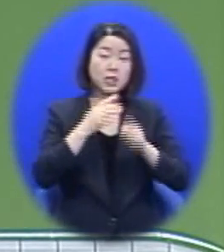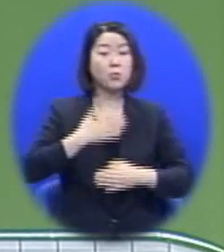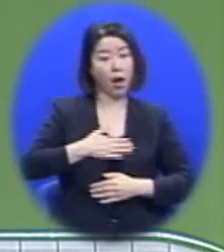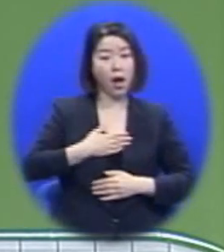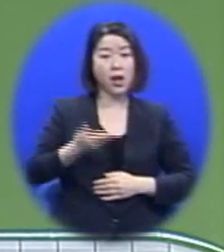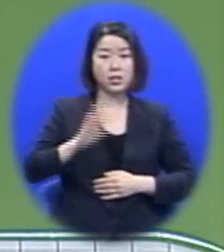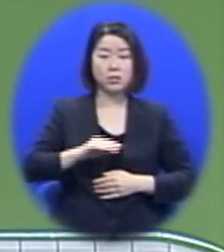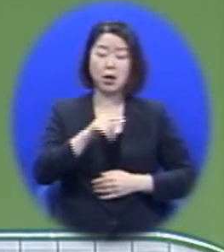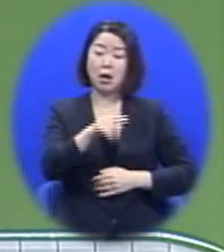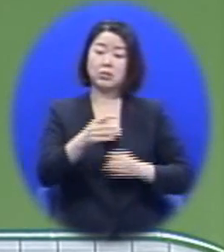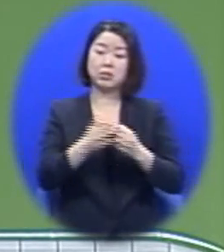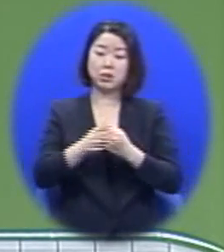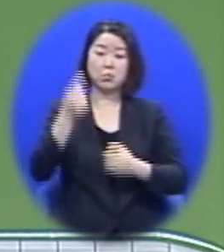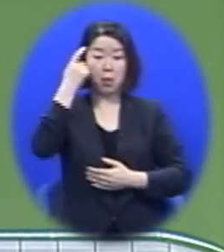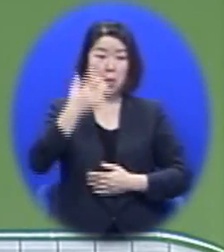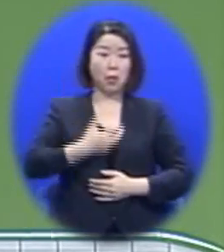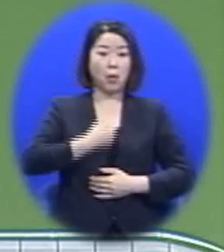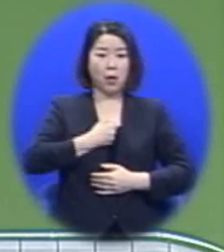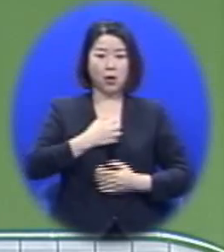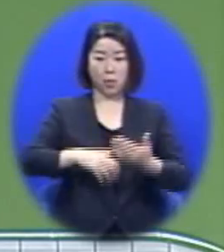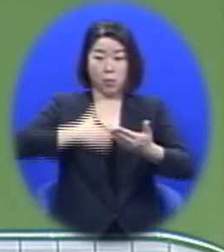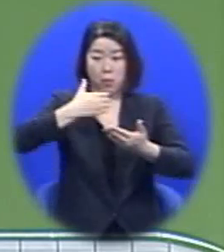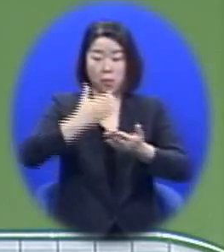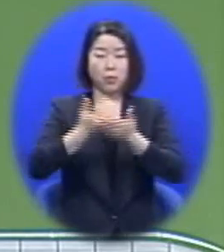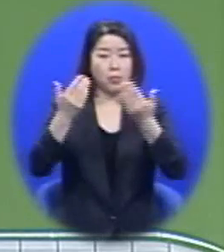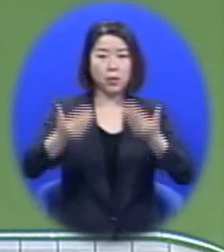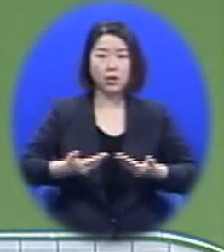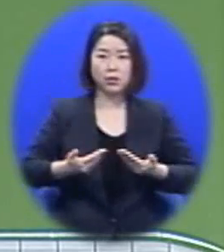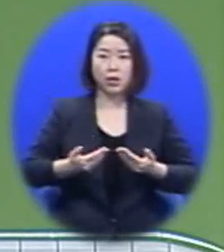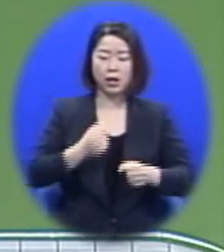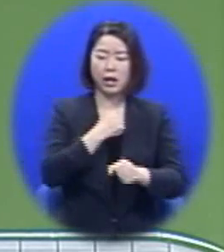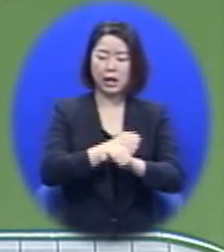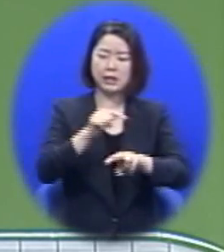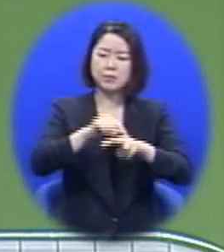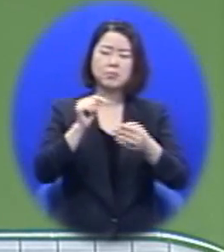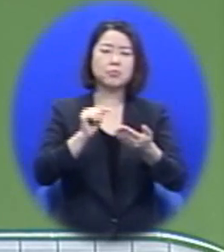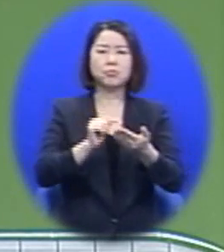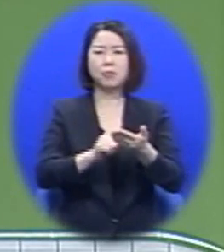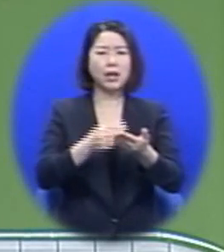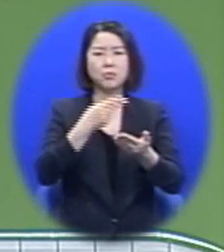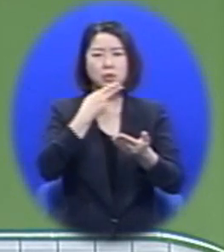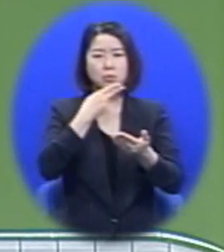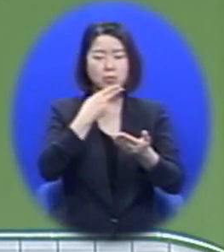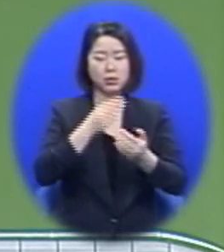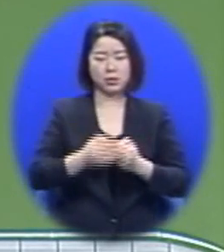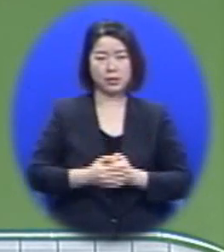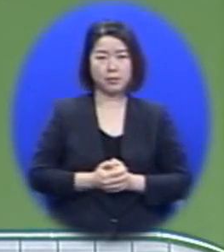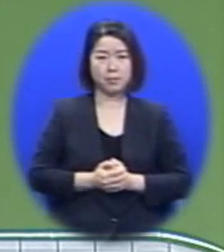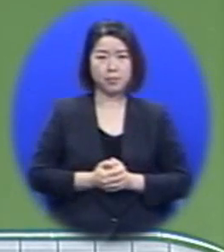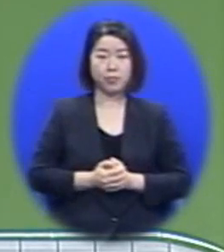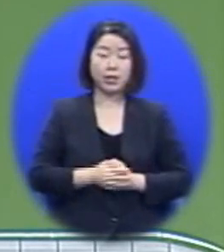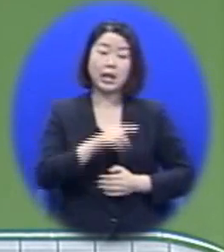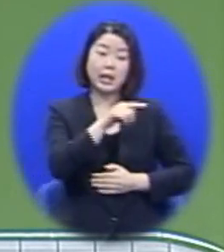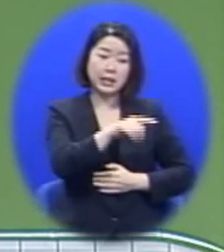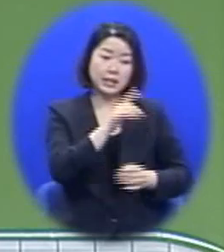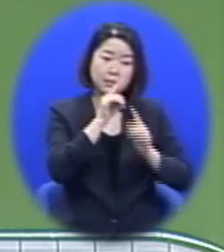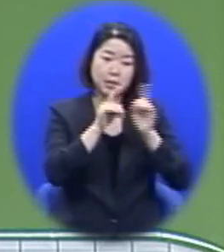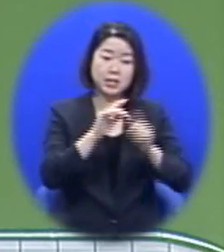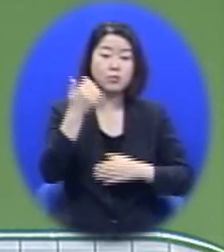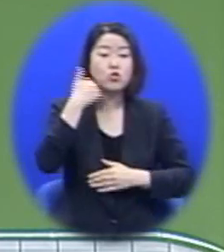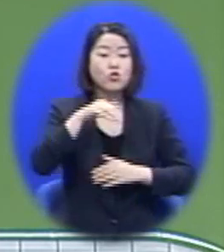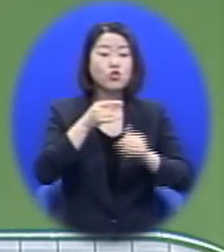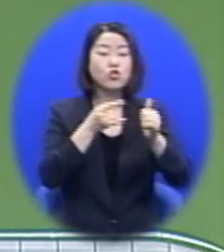그것 때문에 충격을 받거나 감동을 받거나 하는 마음이 없는 것이죠. 그건 이 말씀이